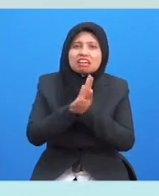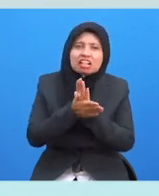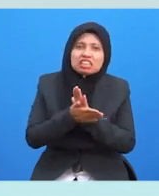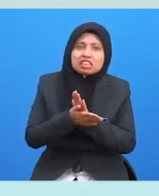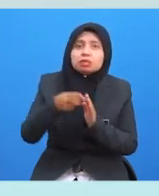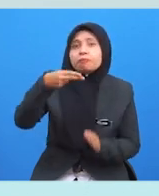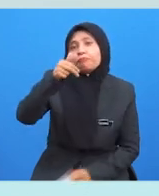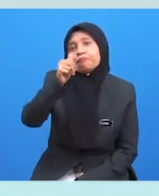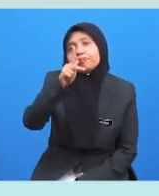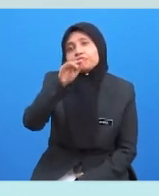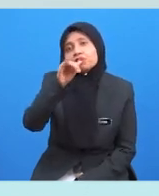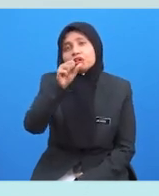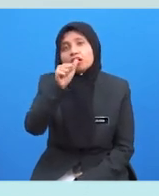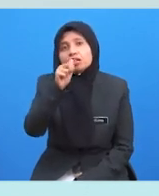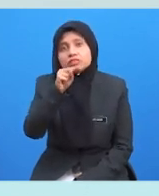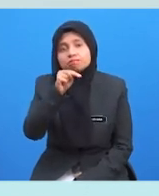berlakunya hakisan.